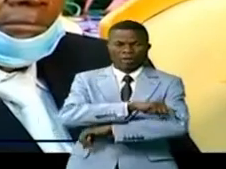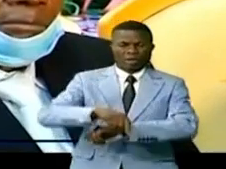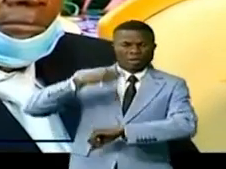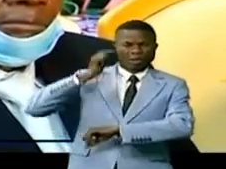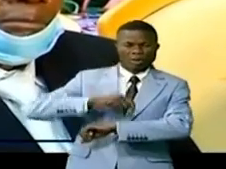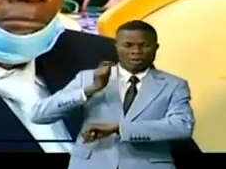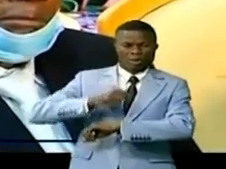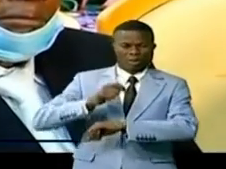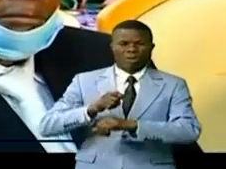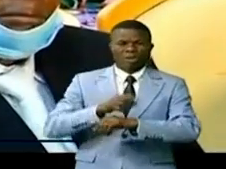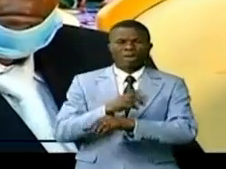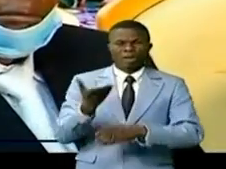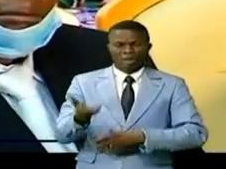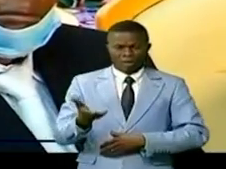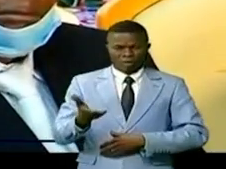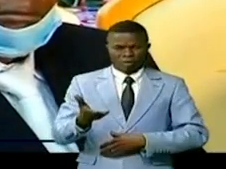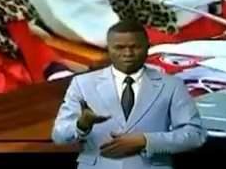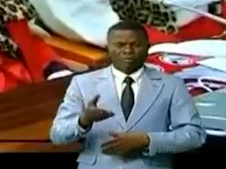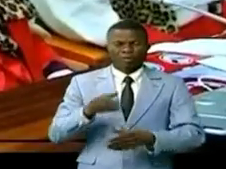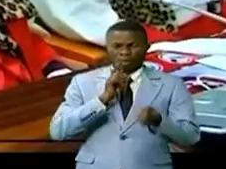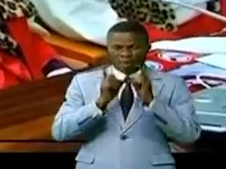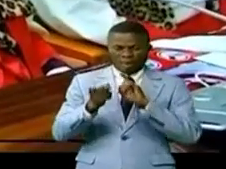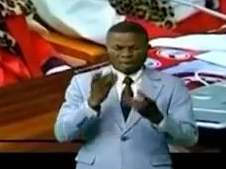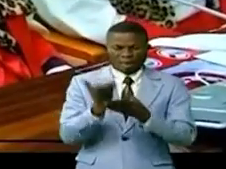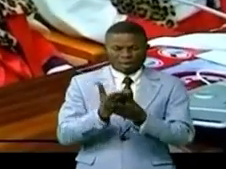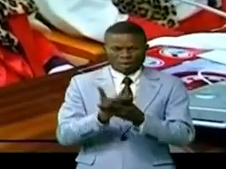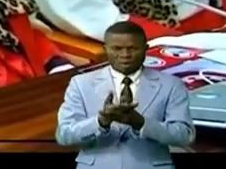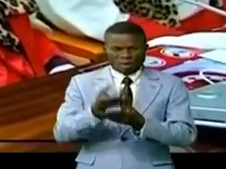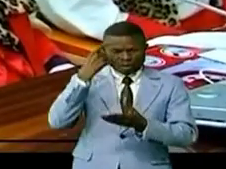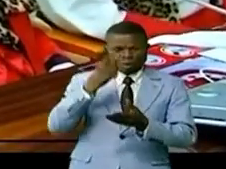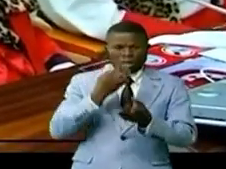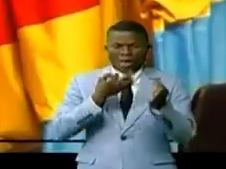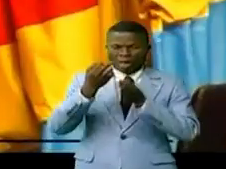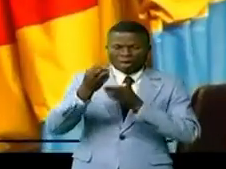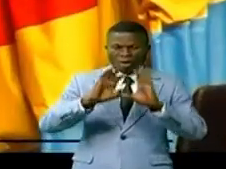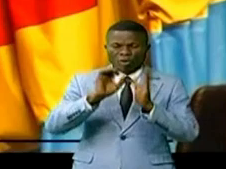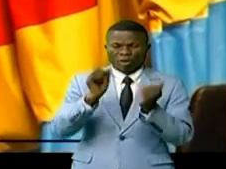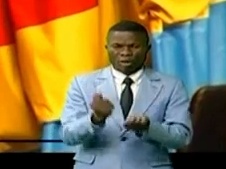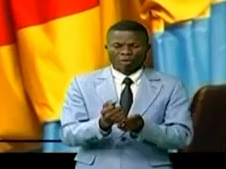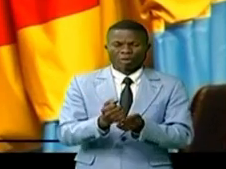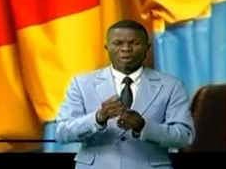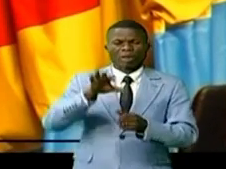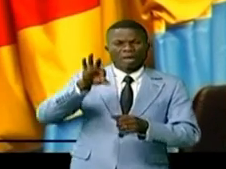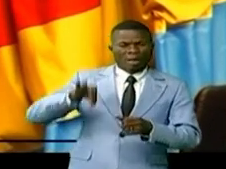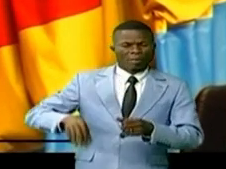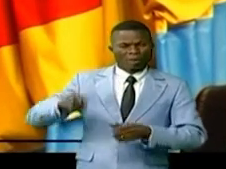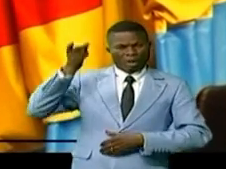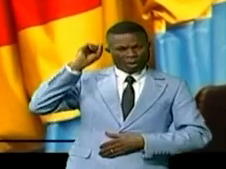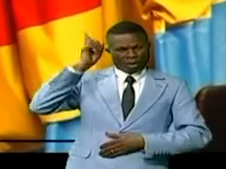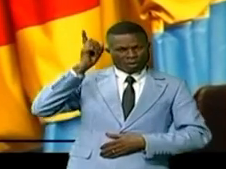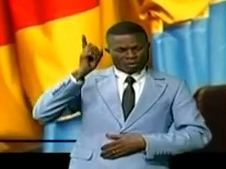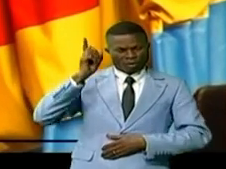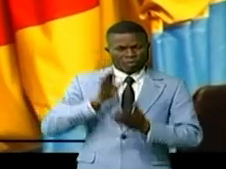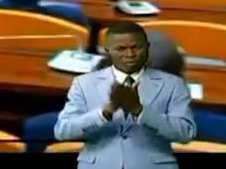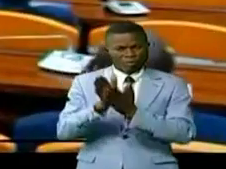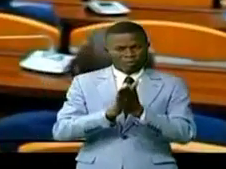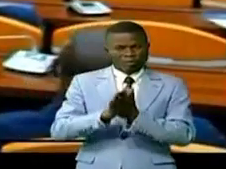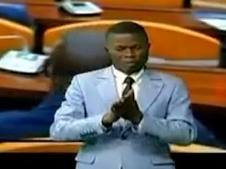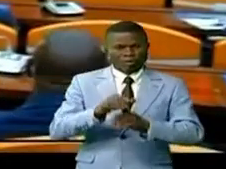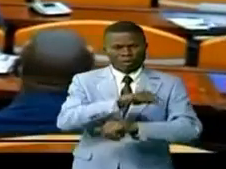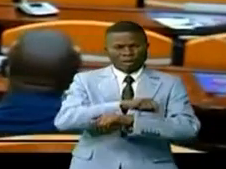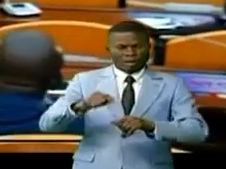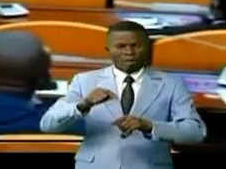Le référé est en fait conçu essentiellement pour relativiser les effets du privilège du préalable attaché aux actes de